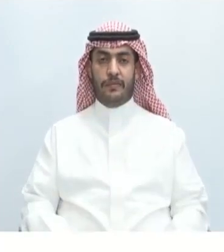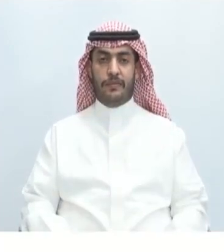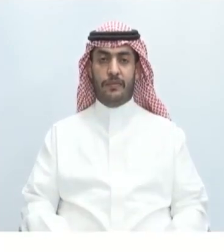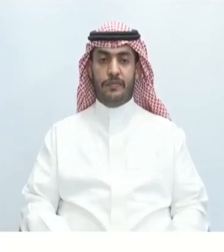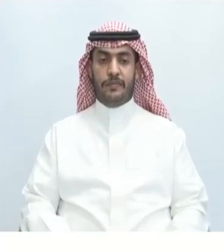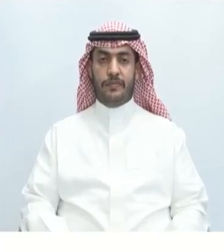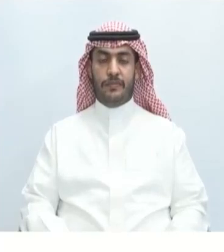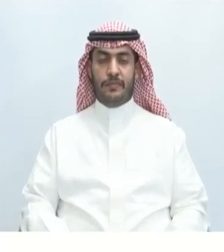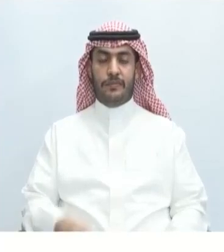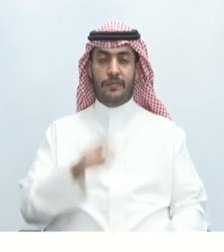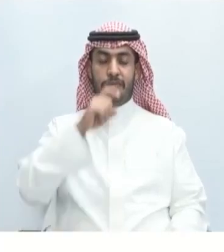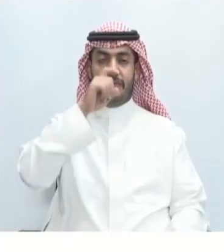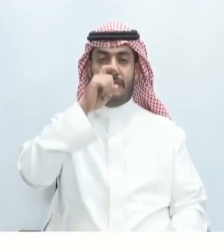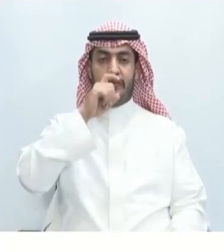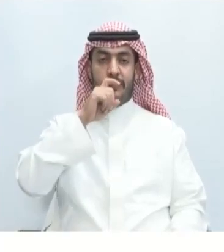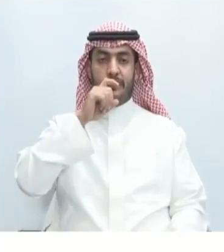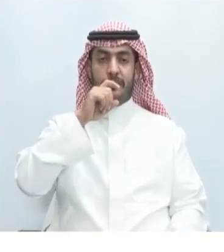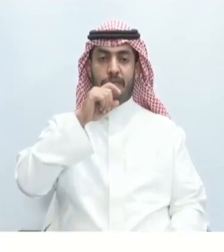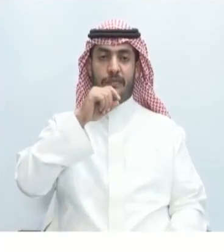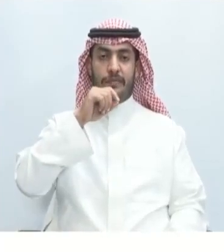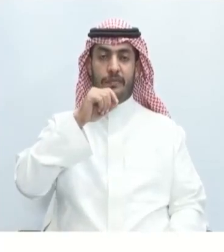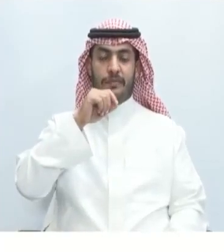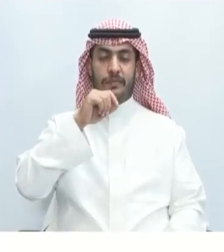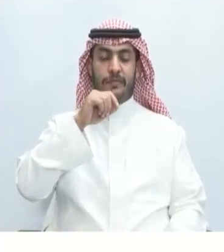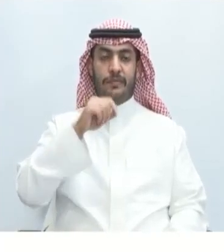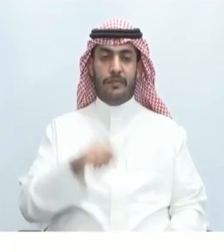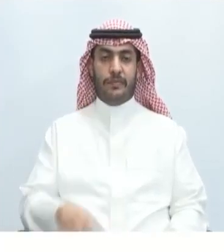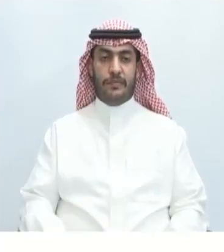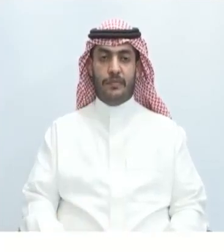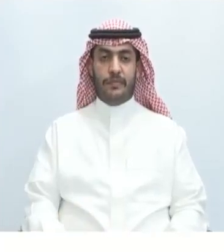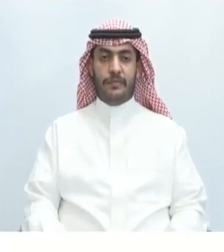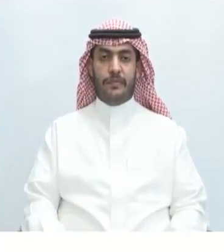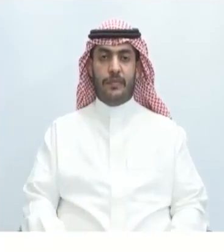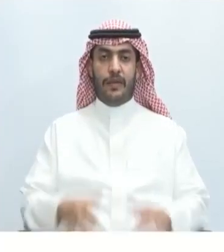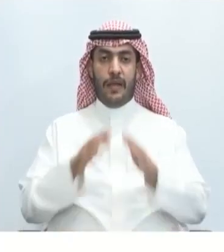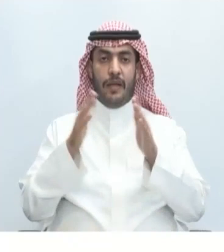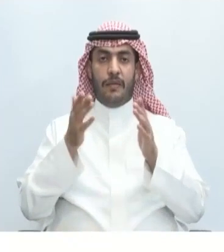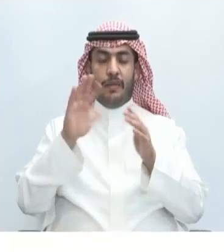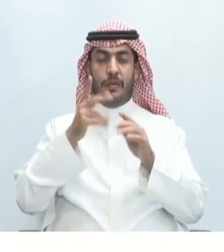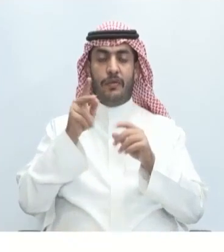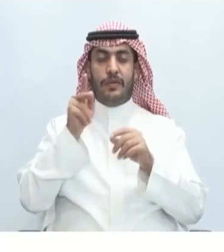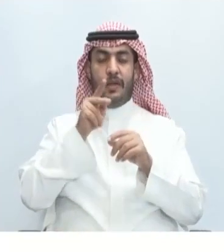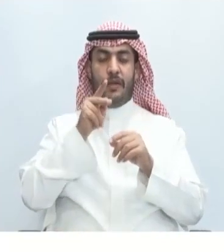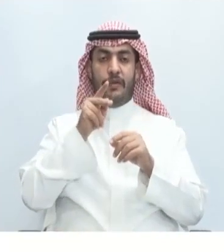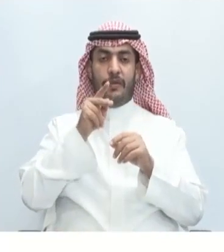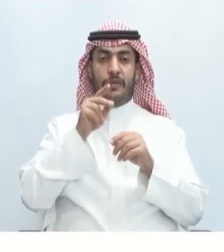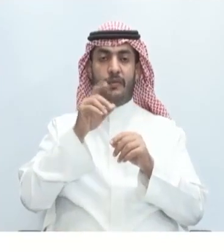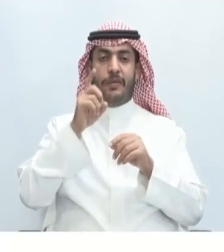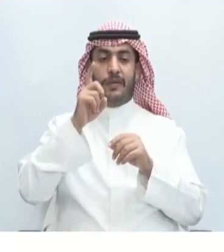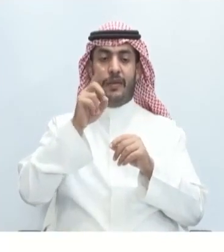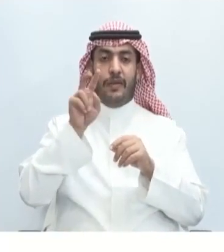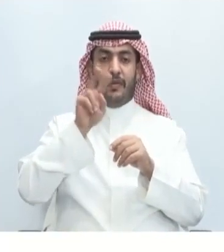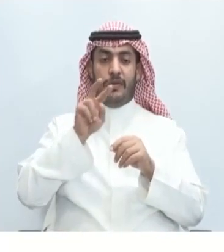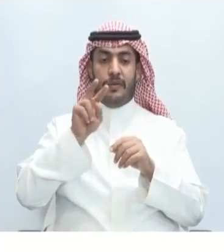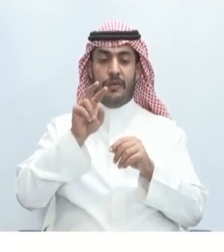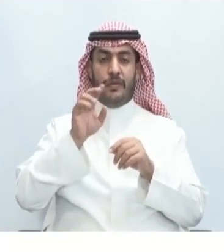اذا لابد ان تكون اكبر من او تساوي دي 22